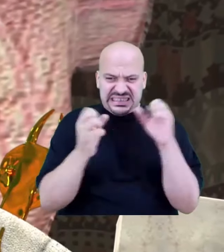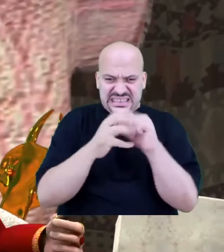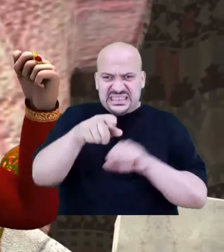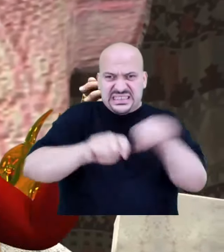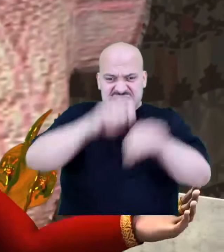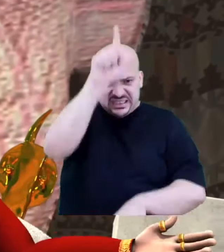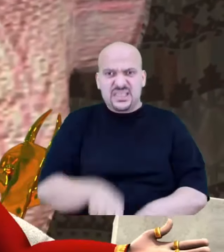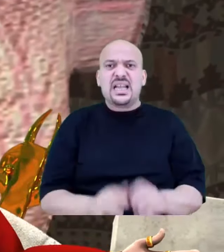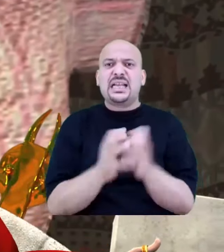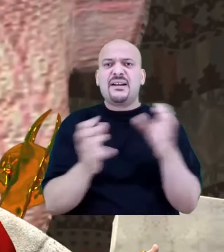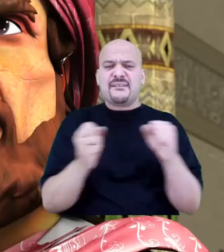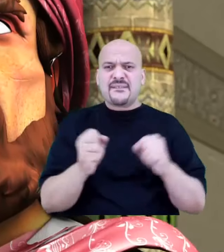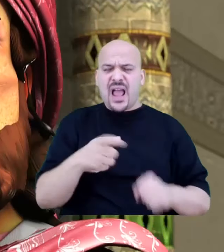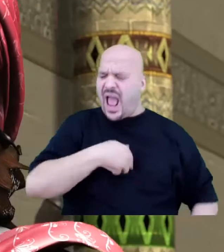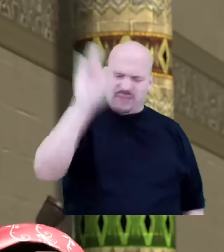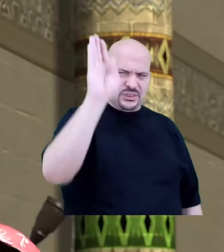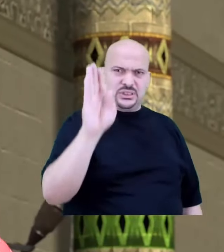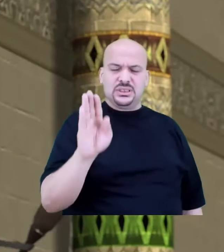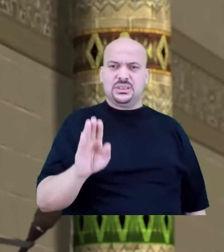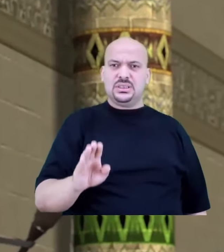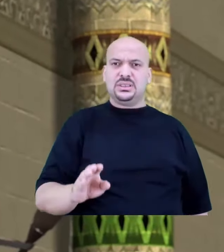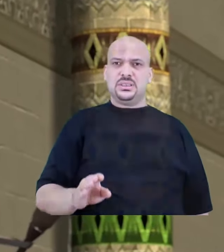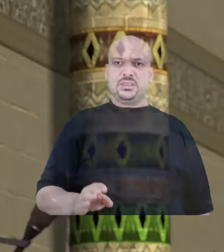إربا. اخرج.